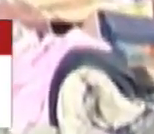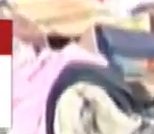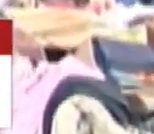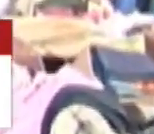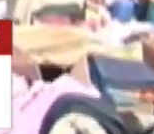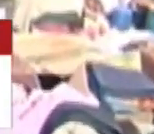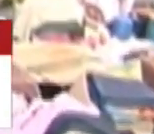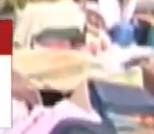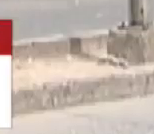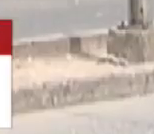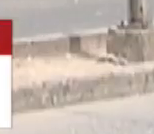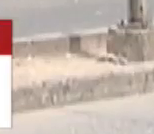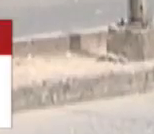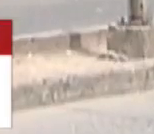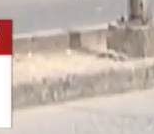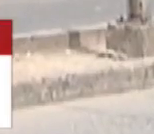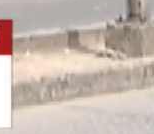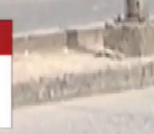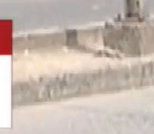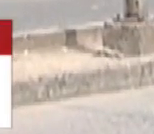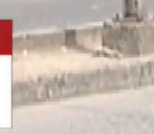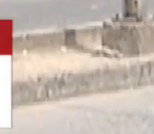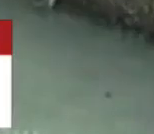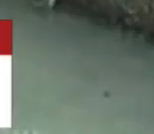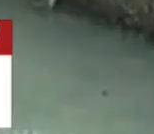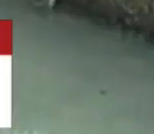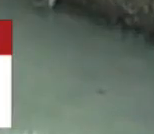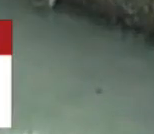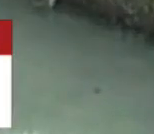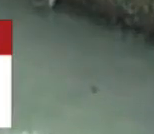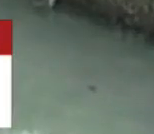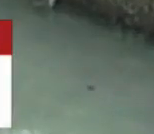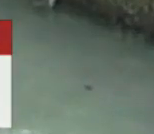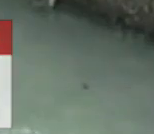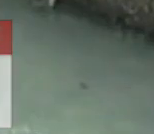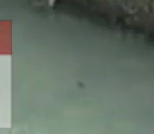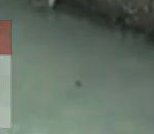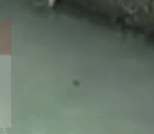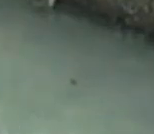livelihood component at employment incentive and unemployment